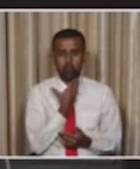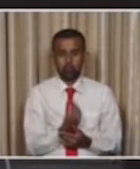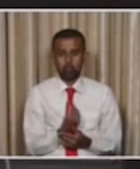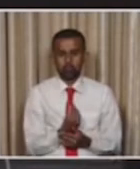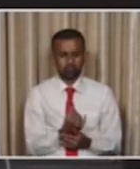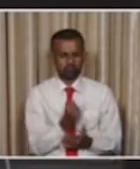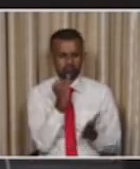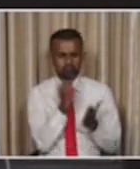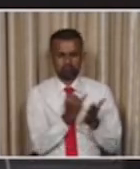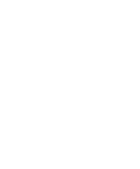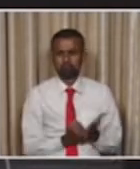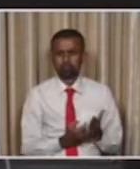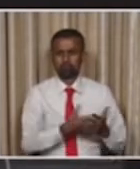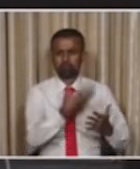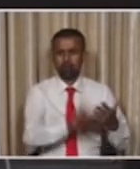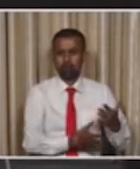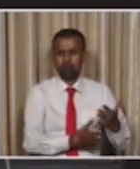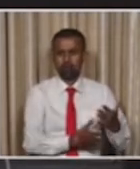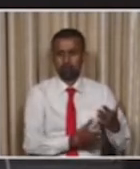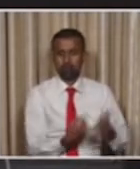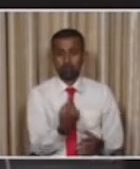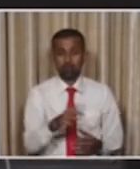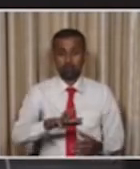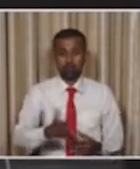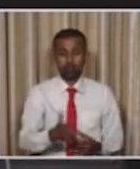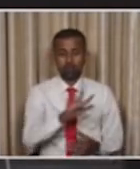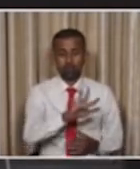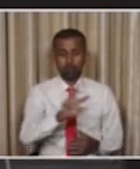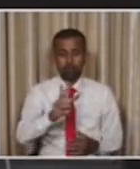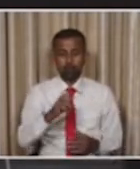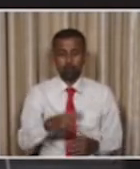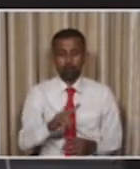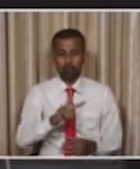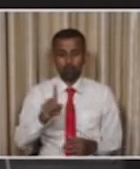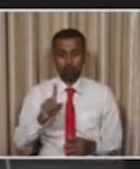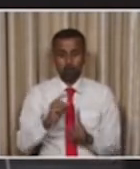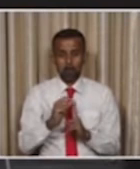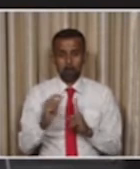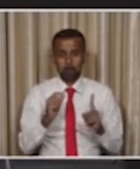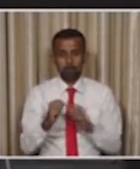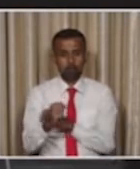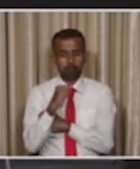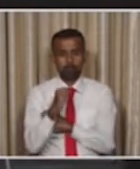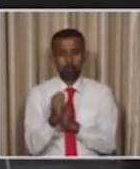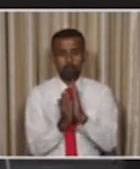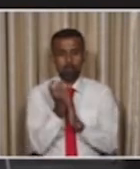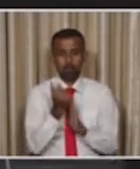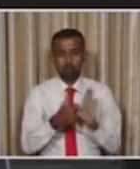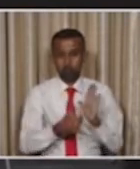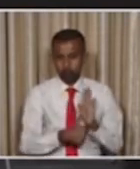දෝෂ සහිත වාර්තාවක් වේ. එබැවින් 1953 අංක 21 දරන පාර්ලිමේන්තු බලතල සහ වරප්‍රසාද